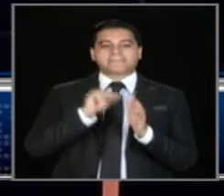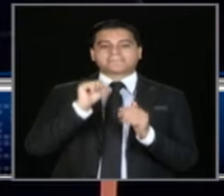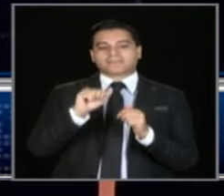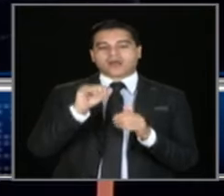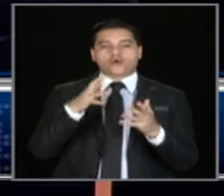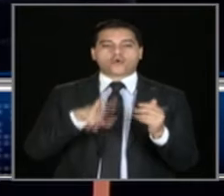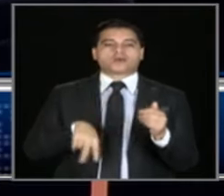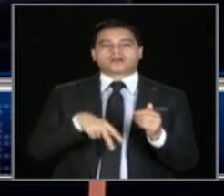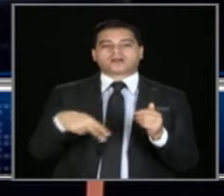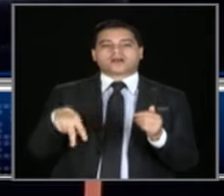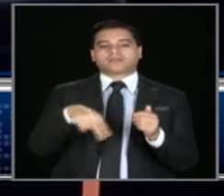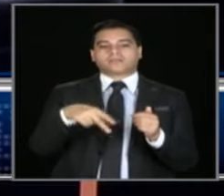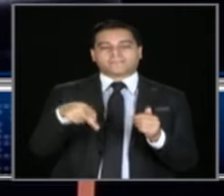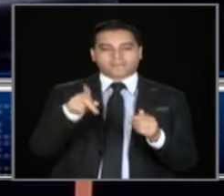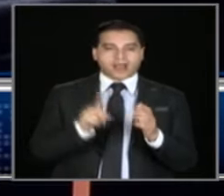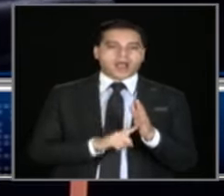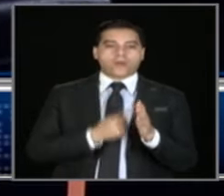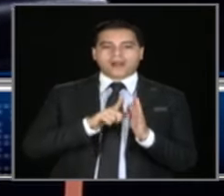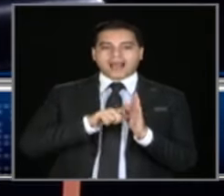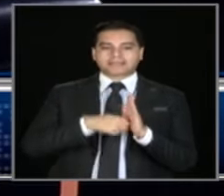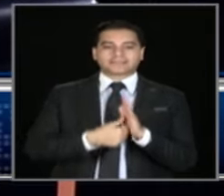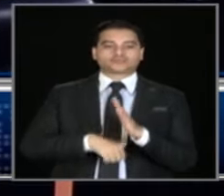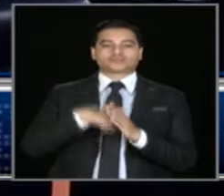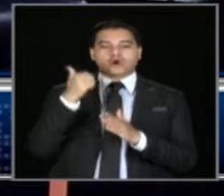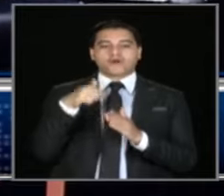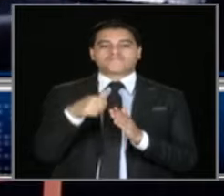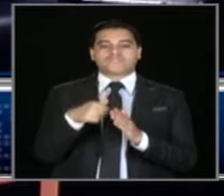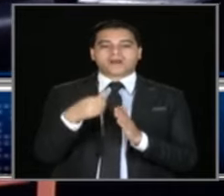لكرة القدم؟ أول فوز في مباراة